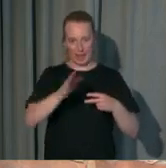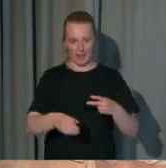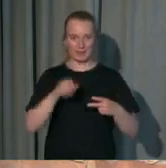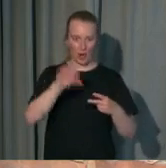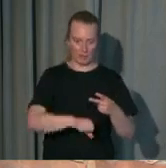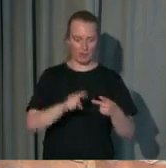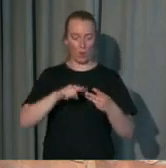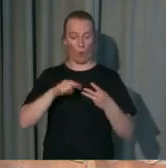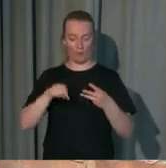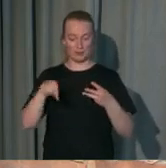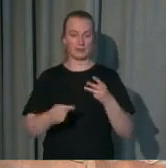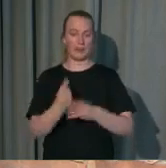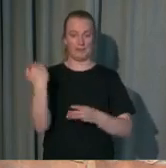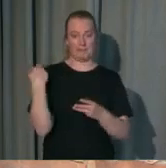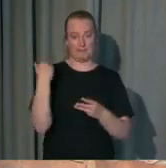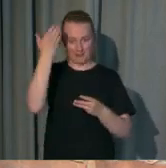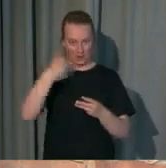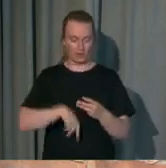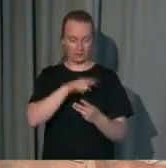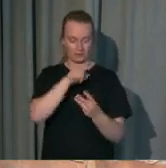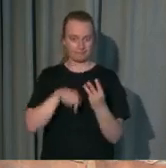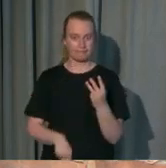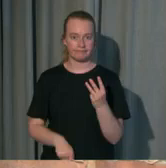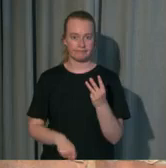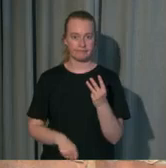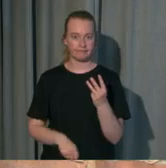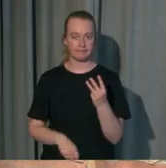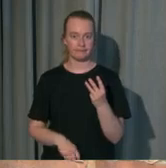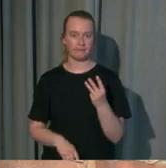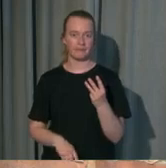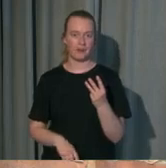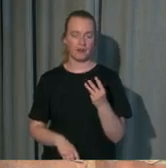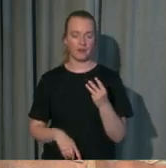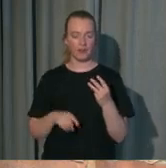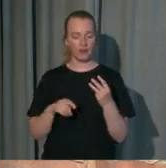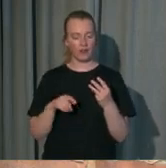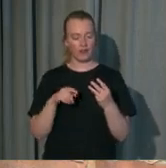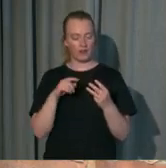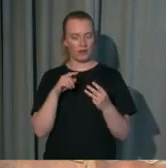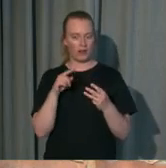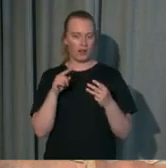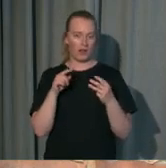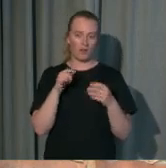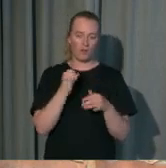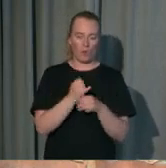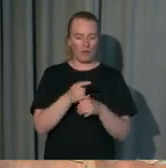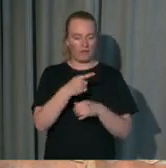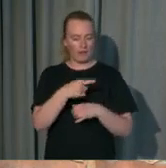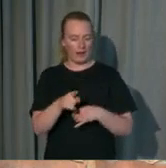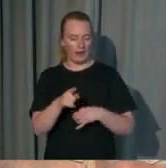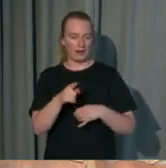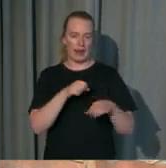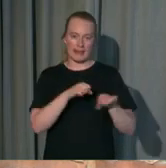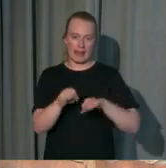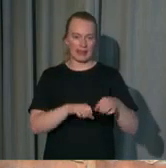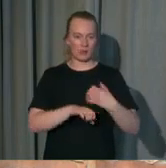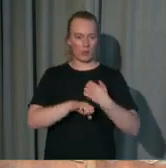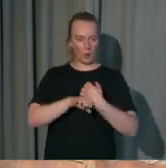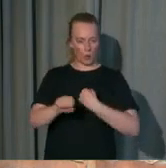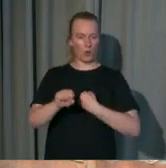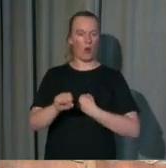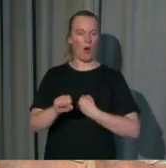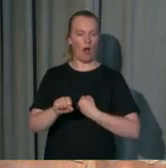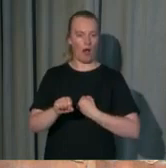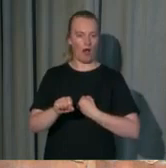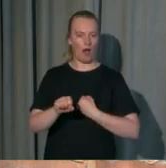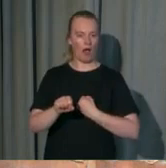til i dag. Hva vil regjeringen gjøre for å hindre dette omfanget av denne type angrep